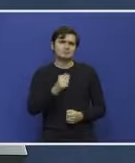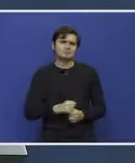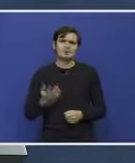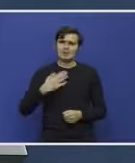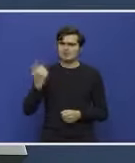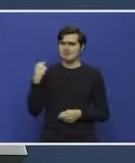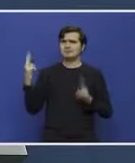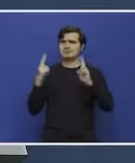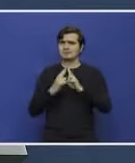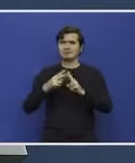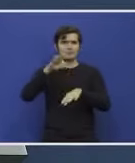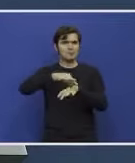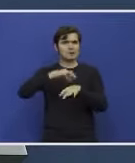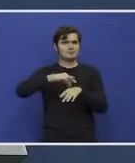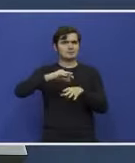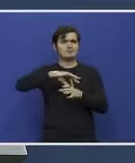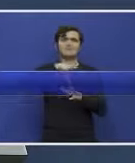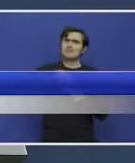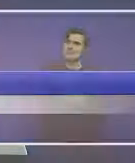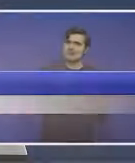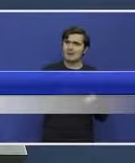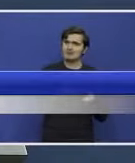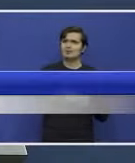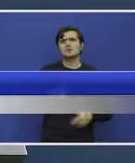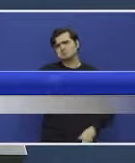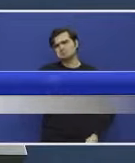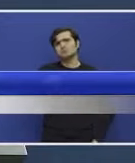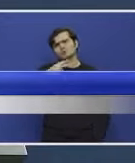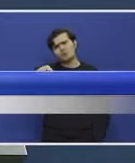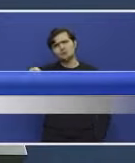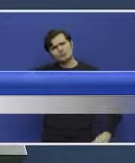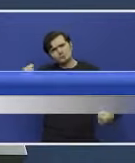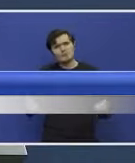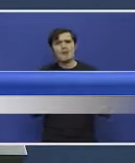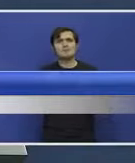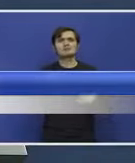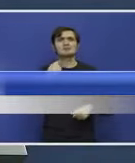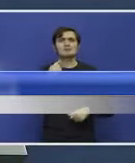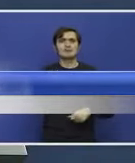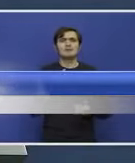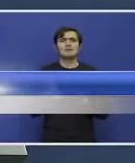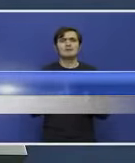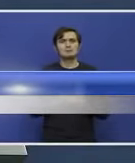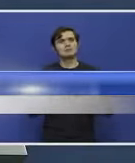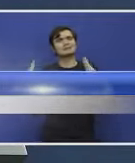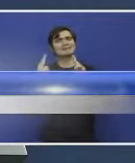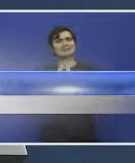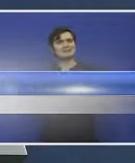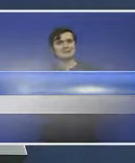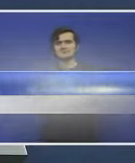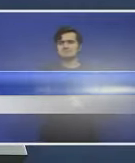întâlniri cu medicii de familie, vom continua mai intens în această săptămână, să avem întâlniri